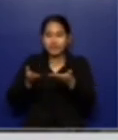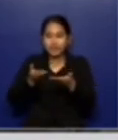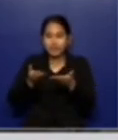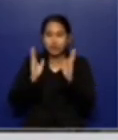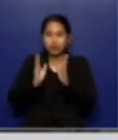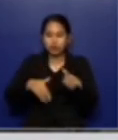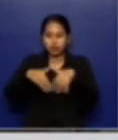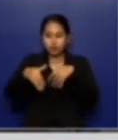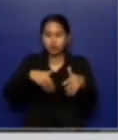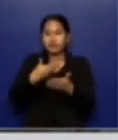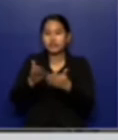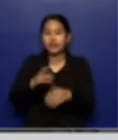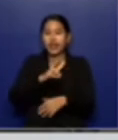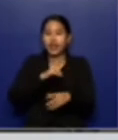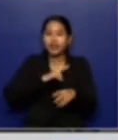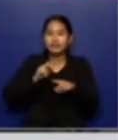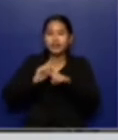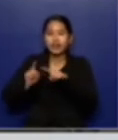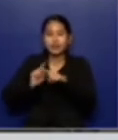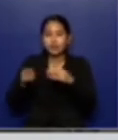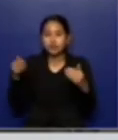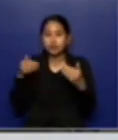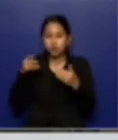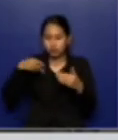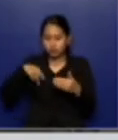และเพื่อประชาชนจริงๆเราไม่ได้เอา